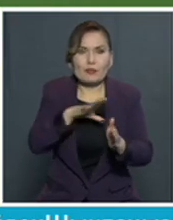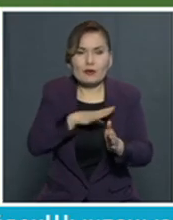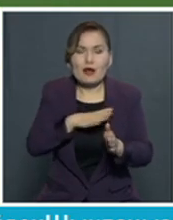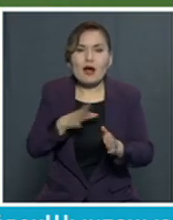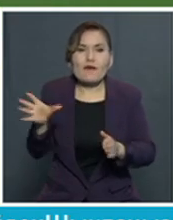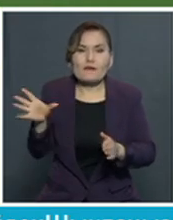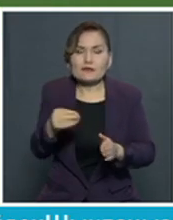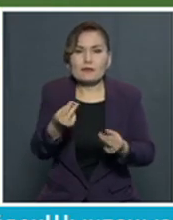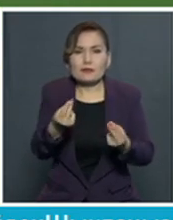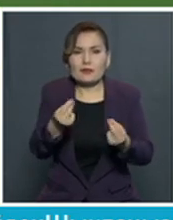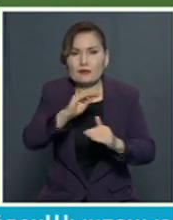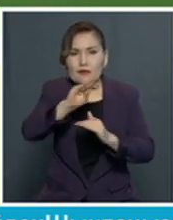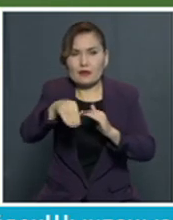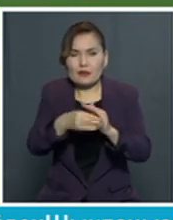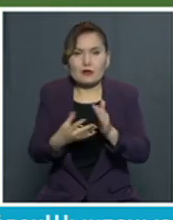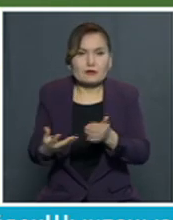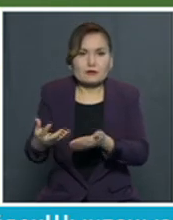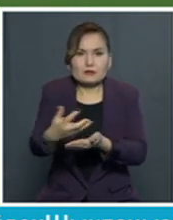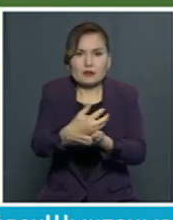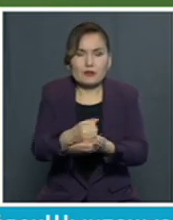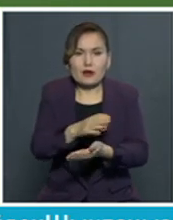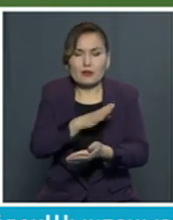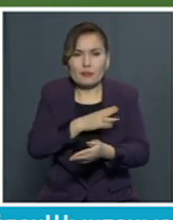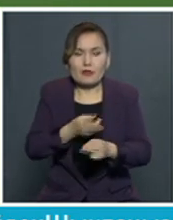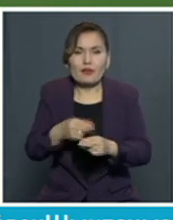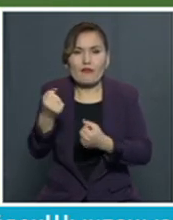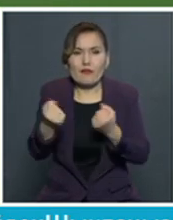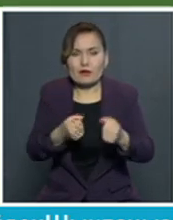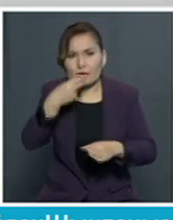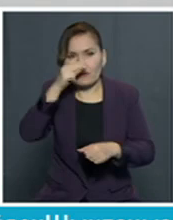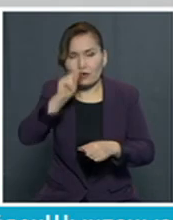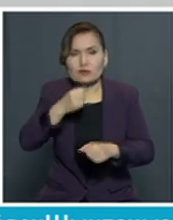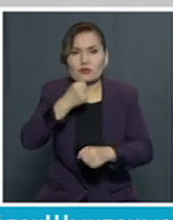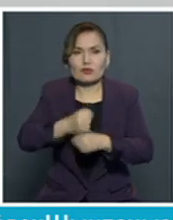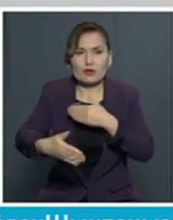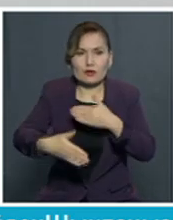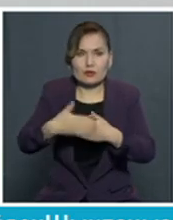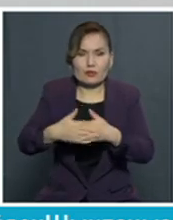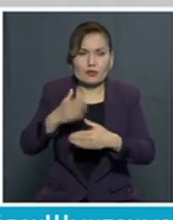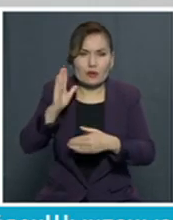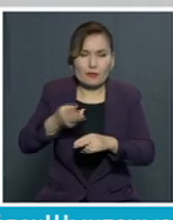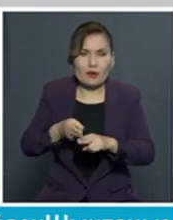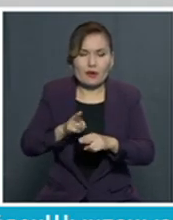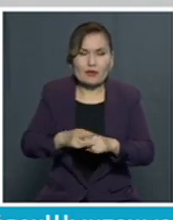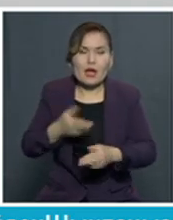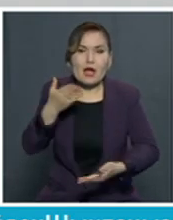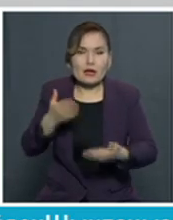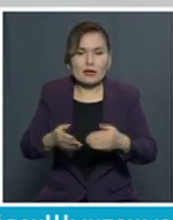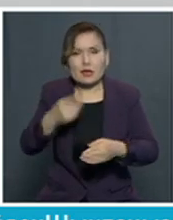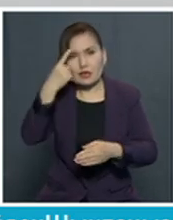материалдары сотқа жөнелтіледі, сот тиісті шешімін қабылдайды. Немесе ескерту